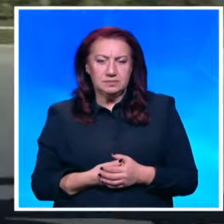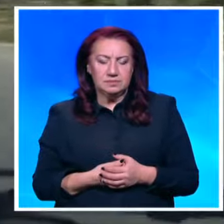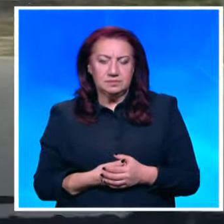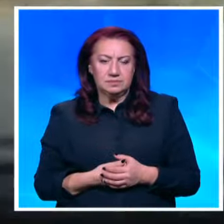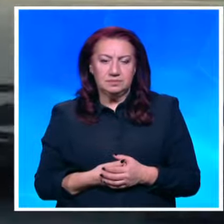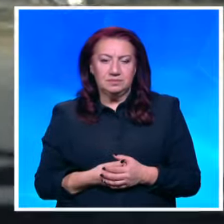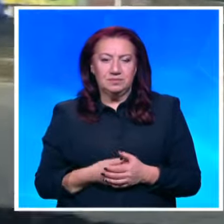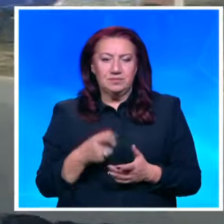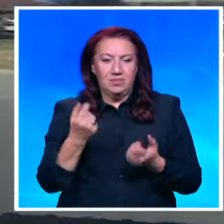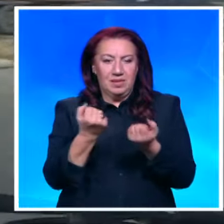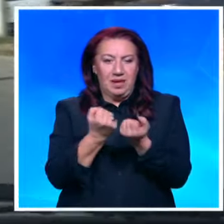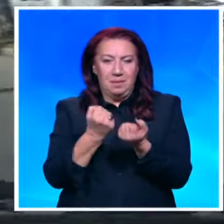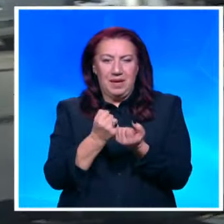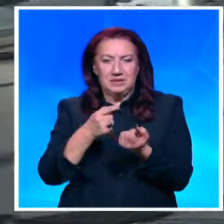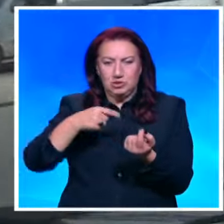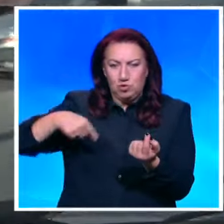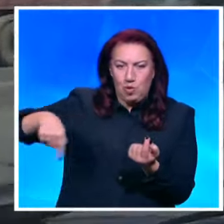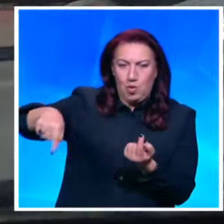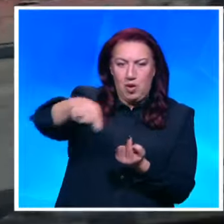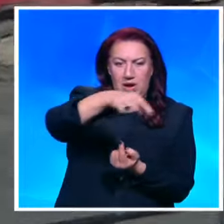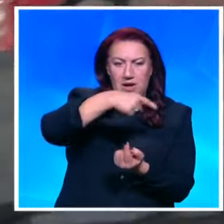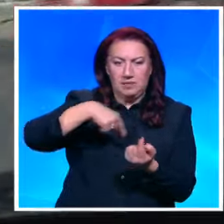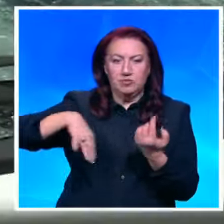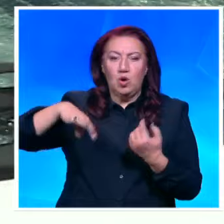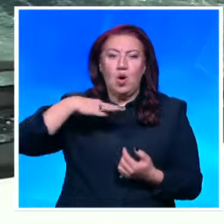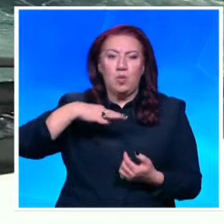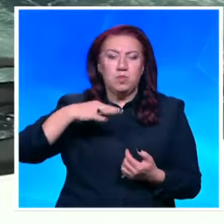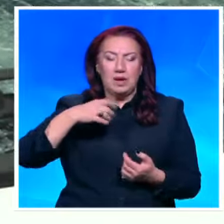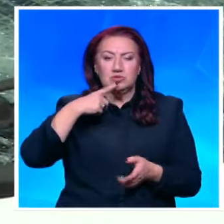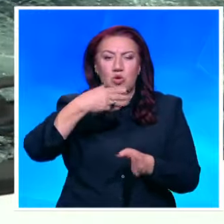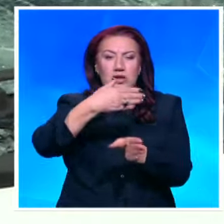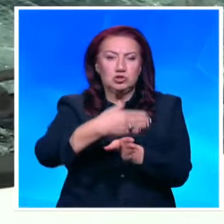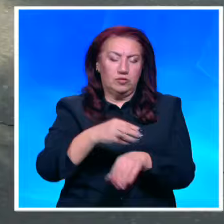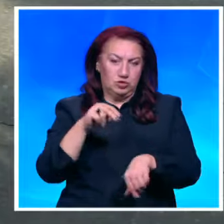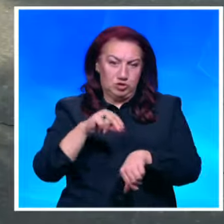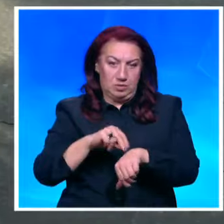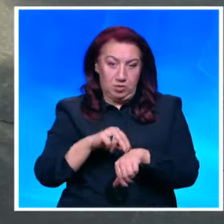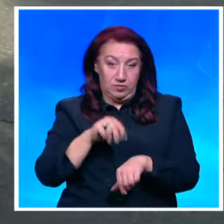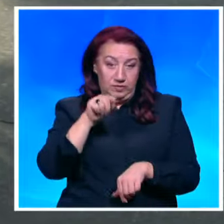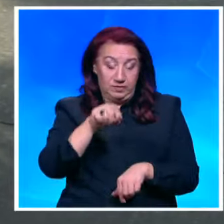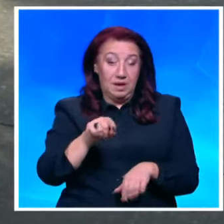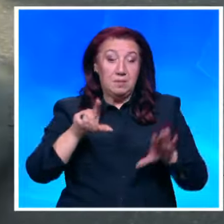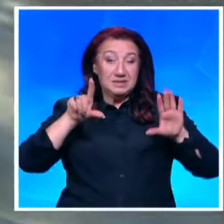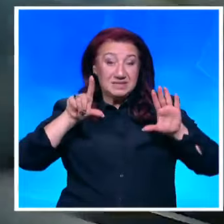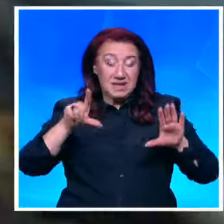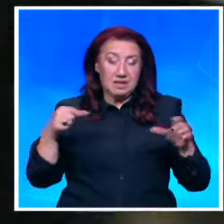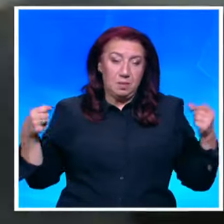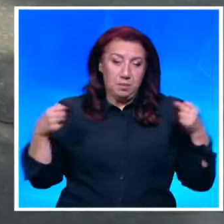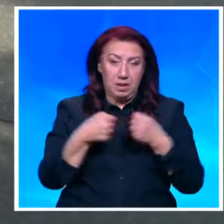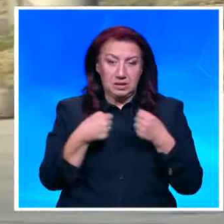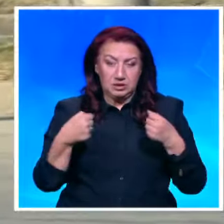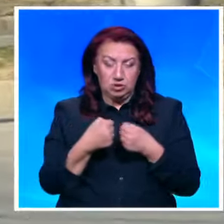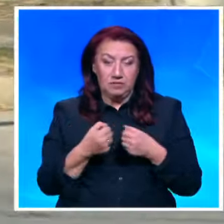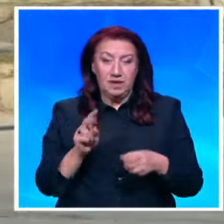Това кръгово е най-опасното кръстовище в Пловдив. Тук за година са възникнали 7 тежки катастрофи с 12 пострадали. Да